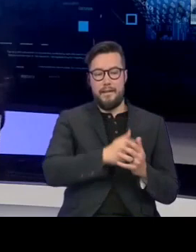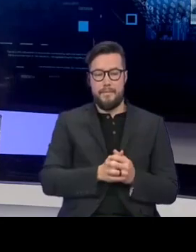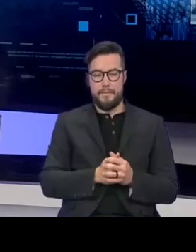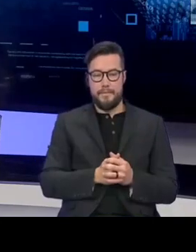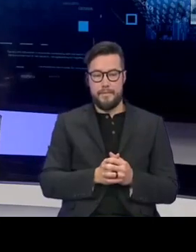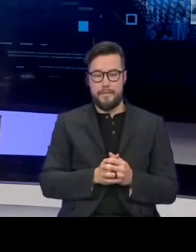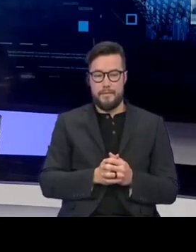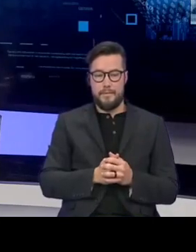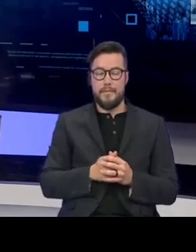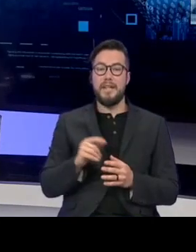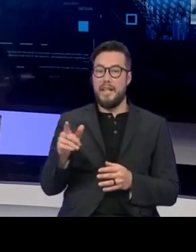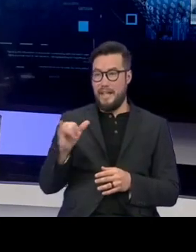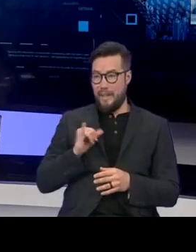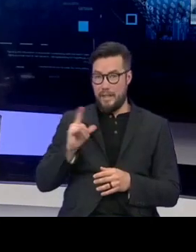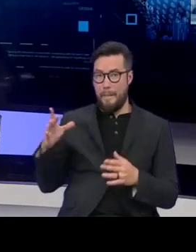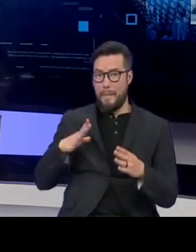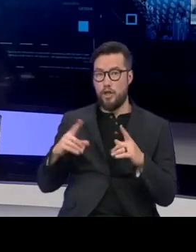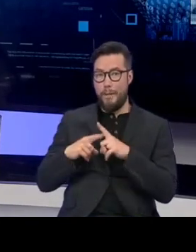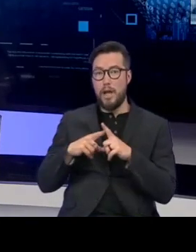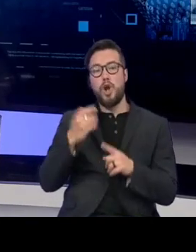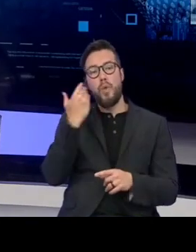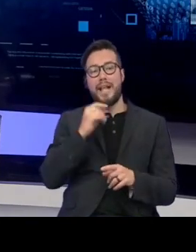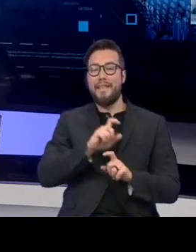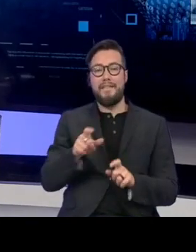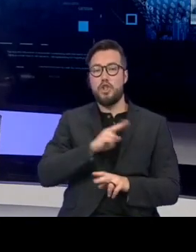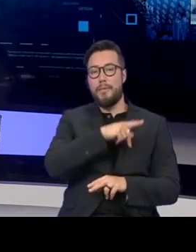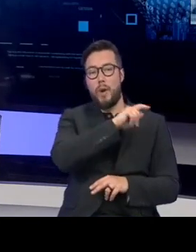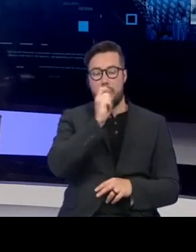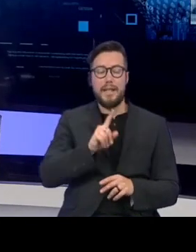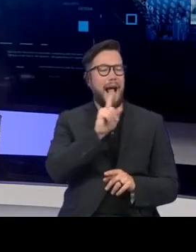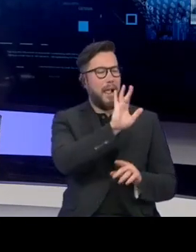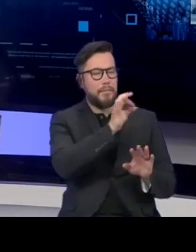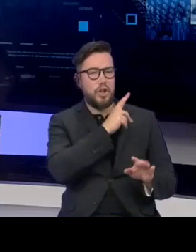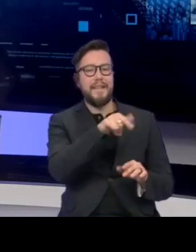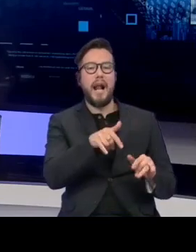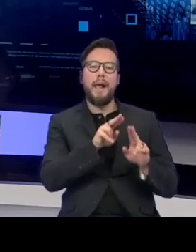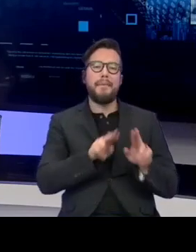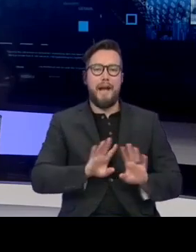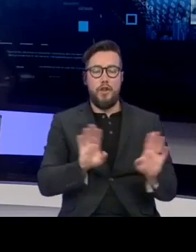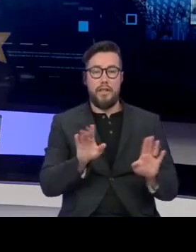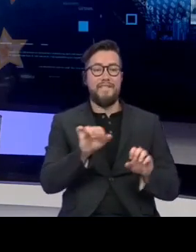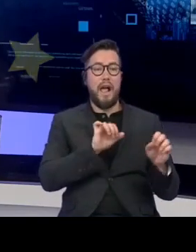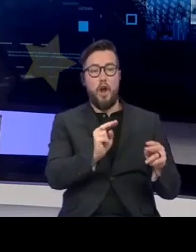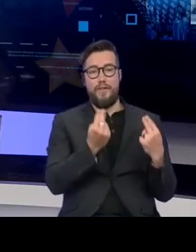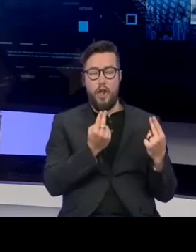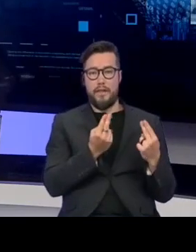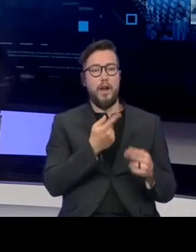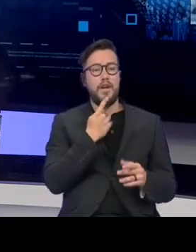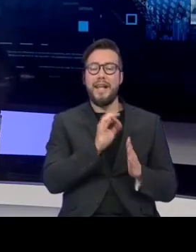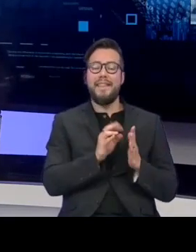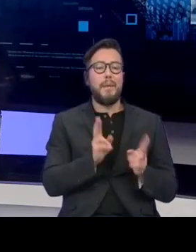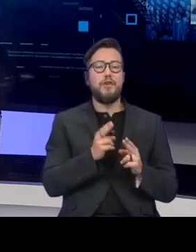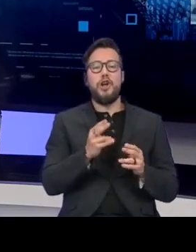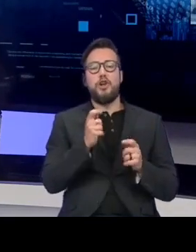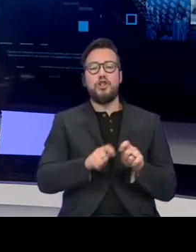nevinní? Ale ešte raz, teraz sa bavíme o právnej stránke veci, ak je vláda odvolaná a je jasne napísané, že nemôže rozhodovať o zásadnej